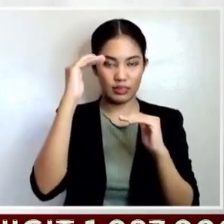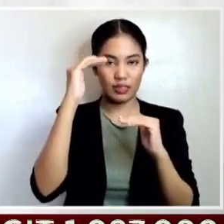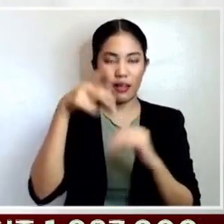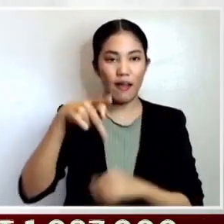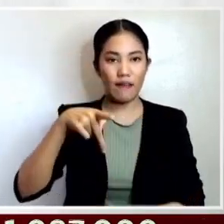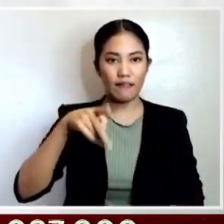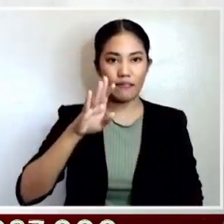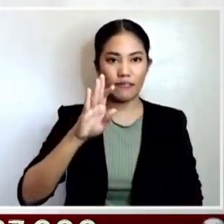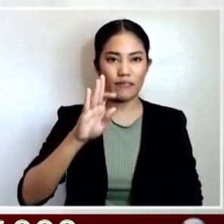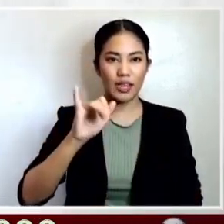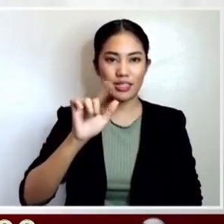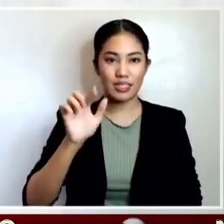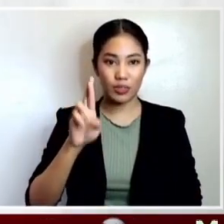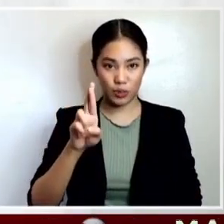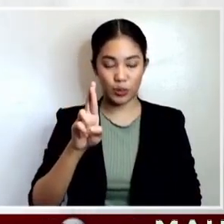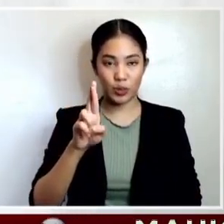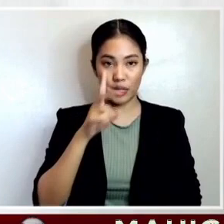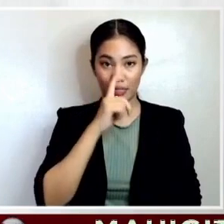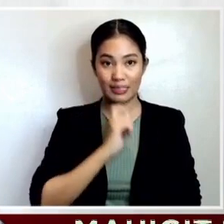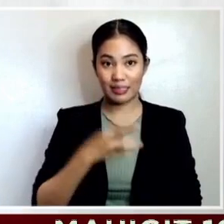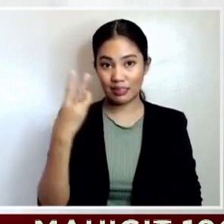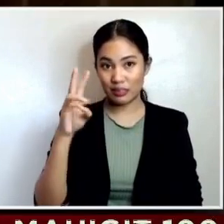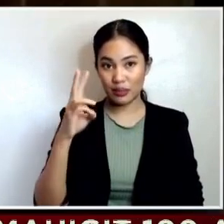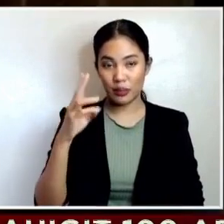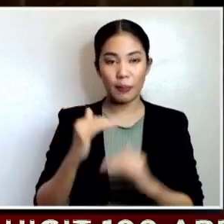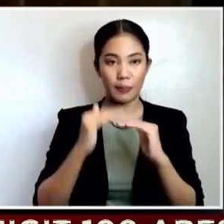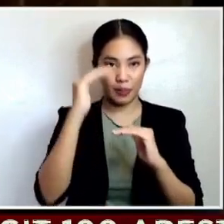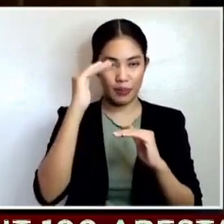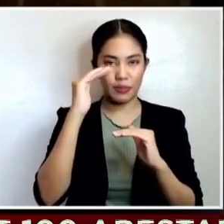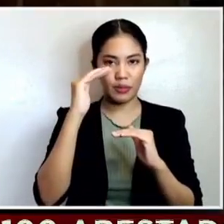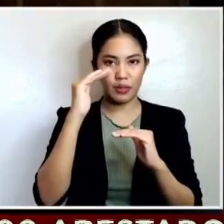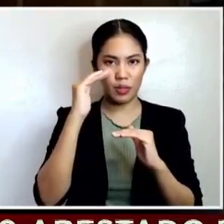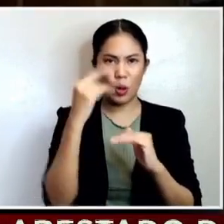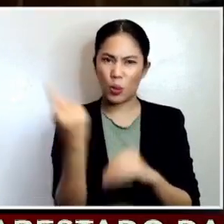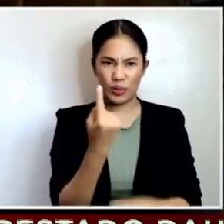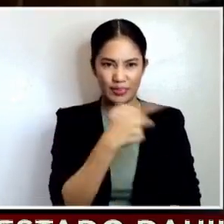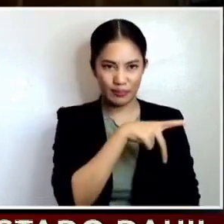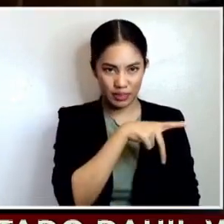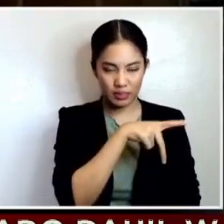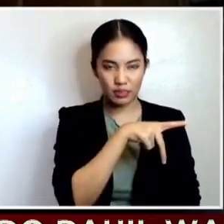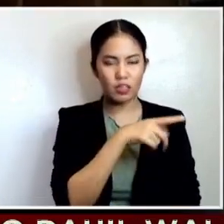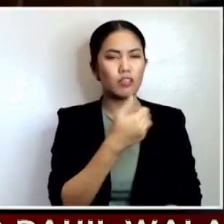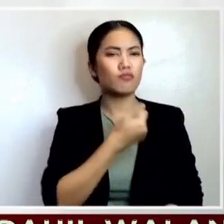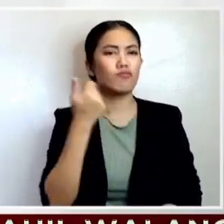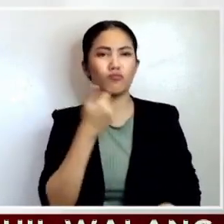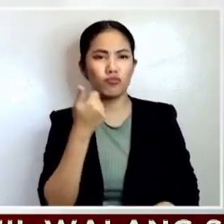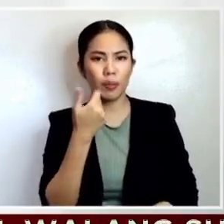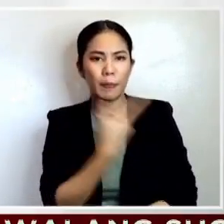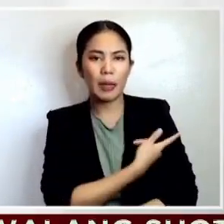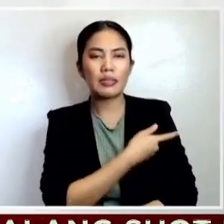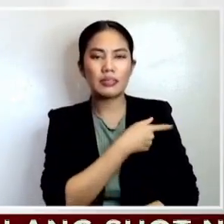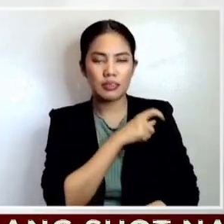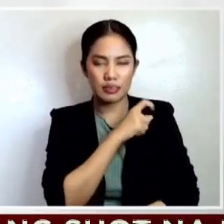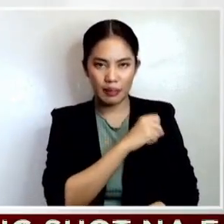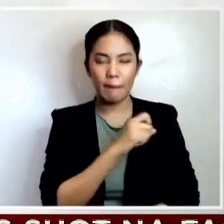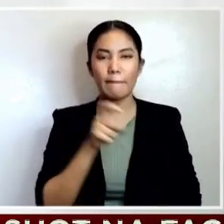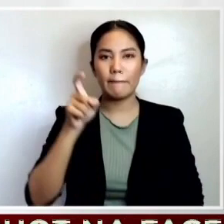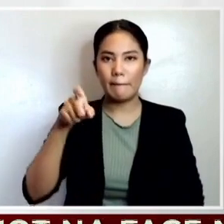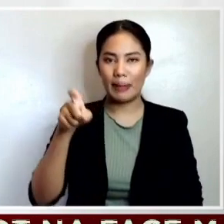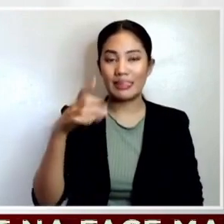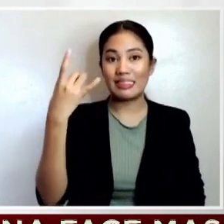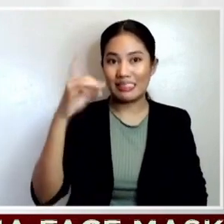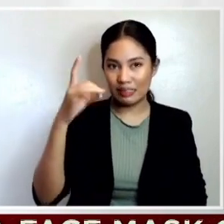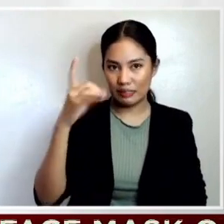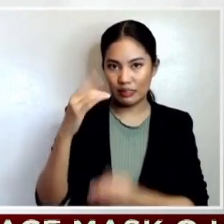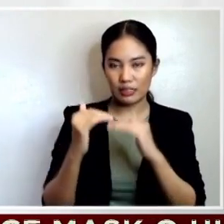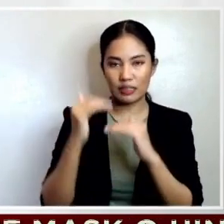above. Siya lang, yung iba, all the others 18. Ngayon, yung kanyang 12 to less than 16 na ginawang study